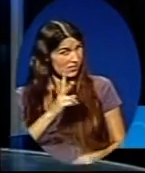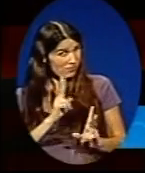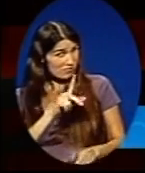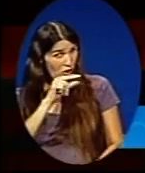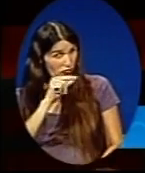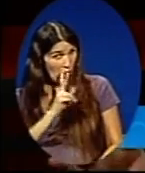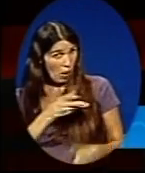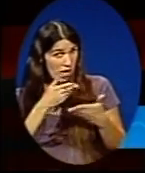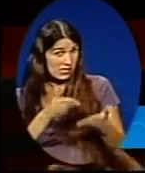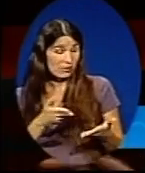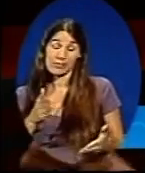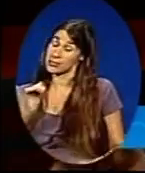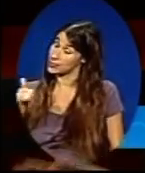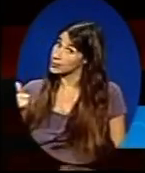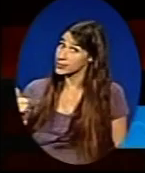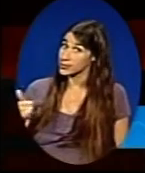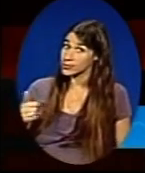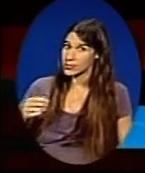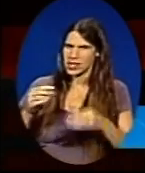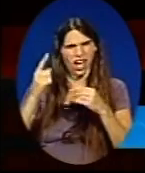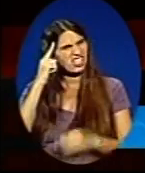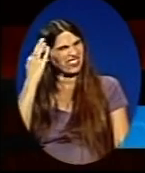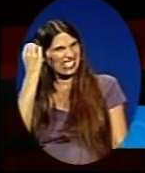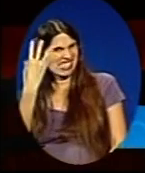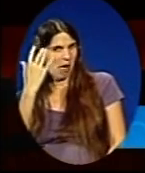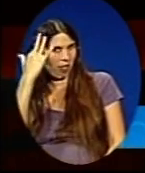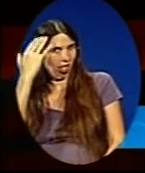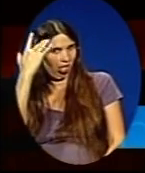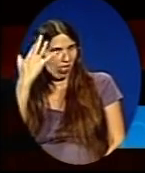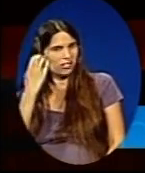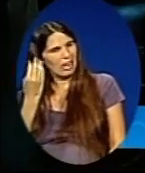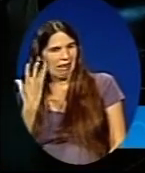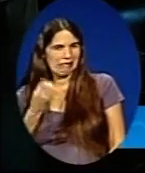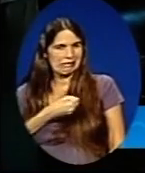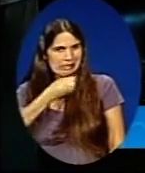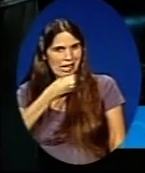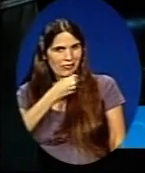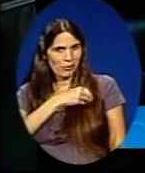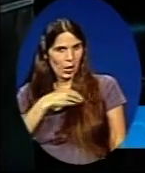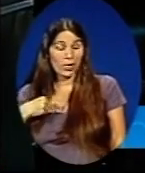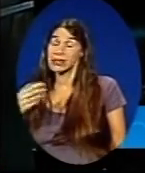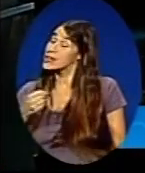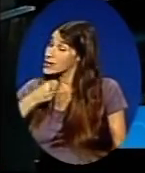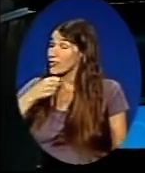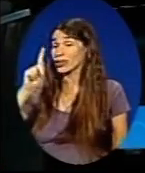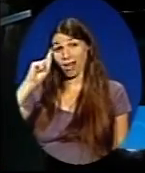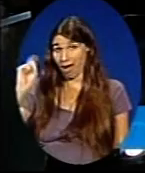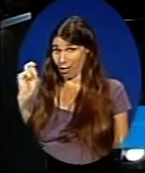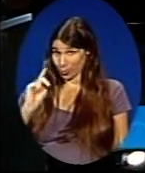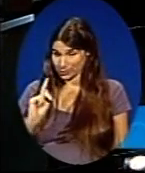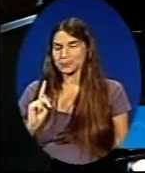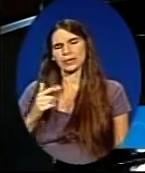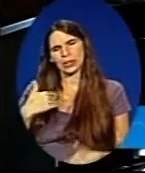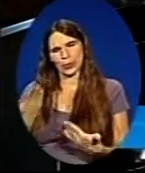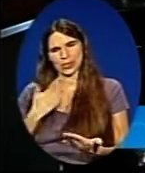ממש ככה. פניצילין יהודי? קודם כל, זה סתם אגדה, אתה יודע, בשביל סבתות פולניות. שמע, הסבתות הן חכמות, אבל אני רוצה לתת לציבור שני